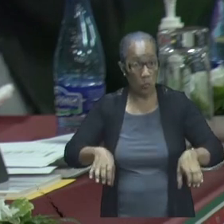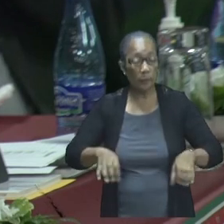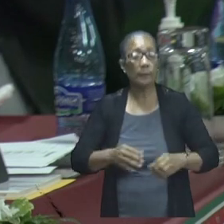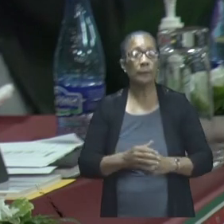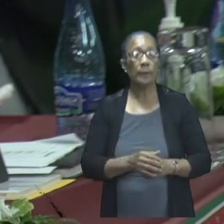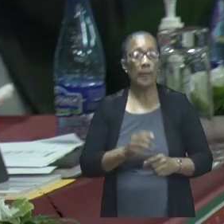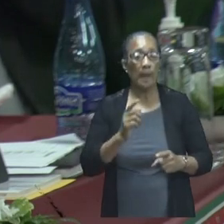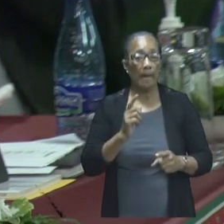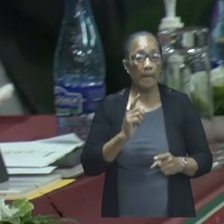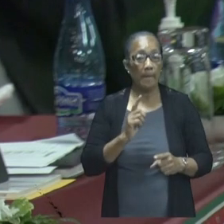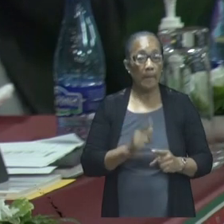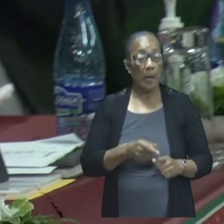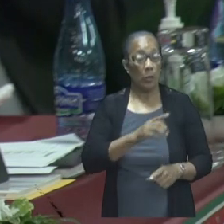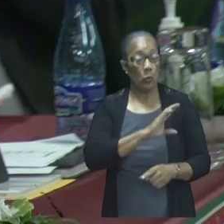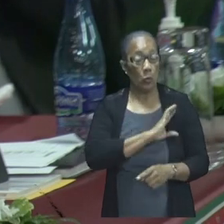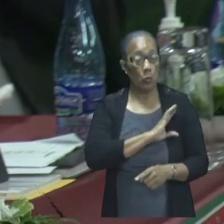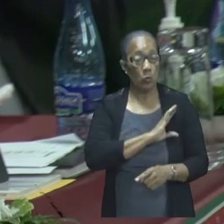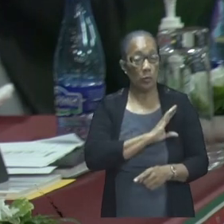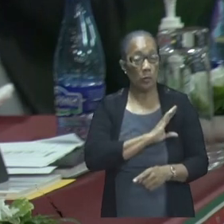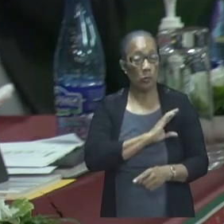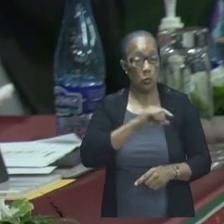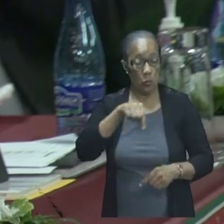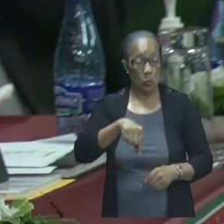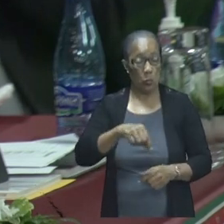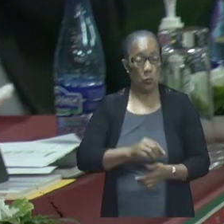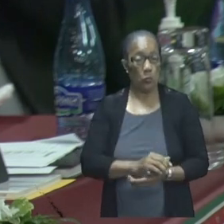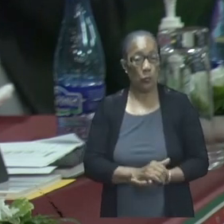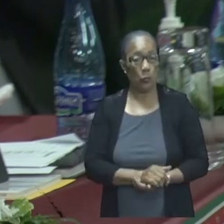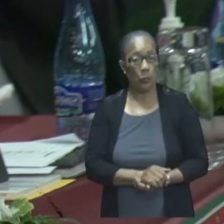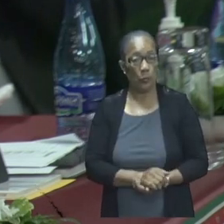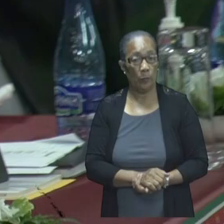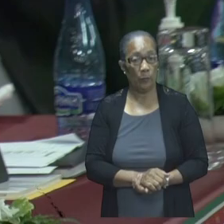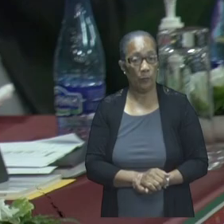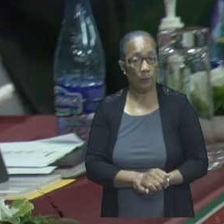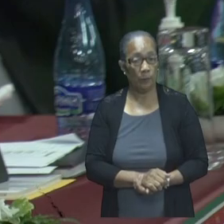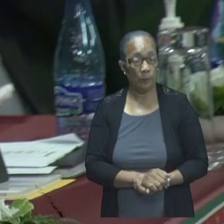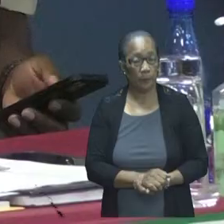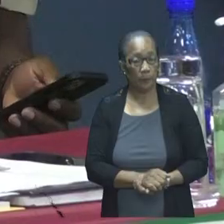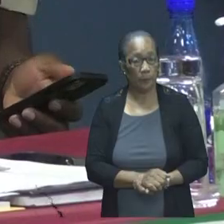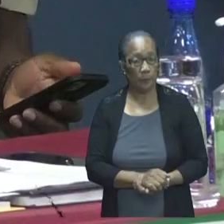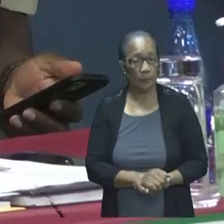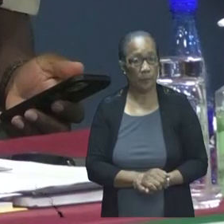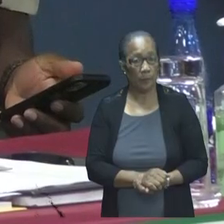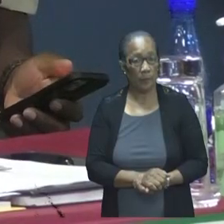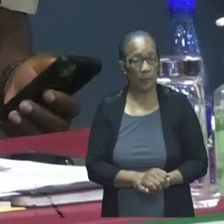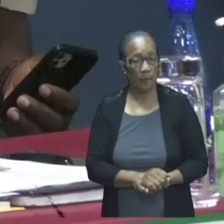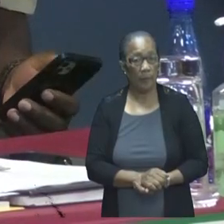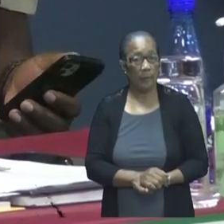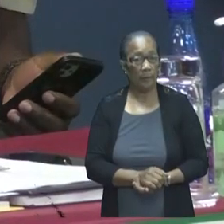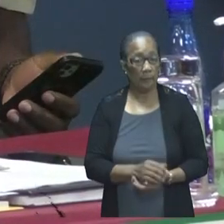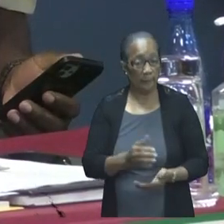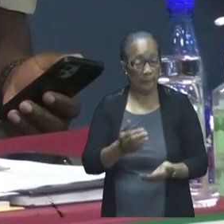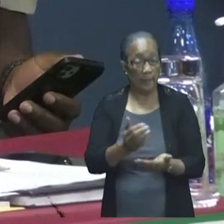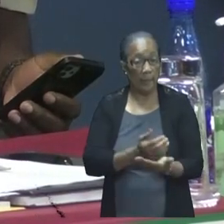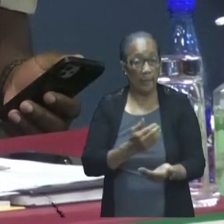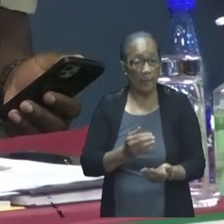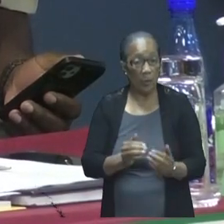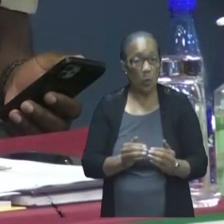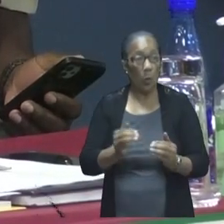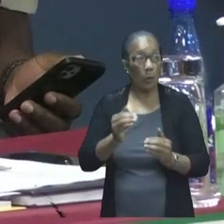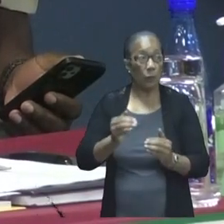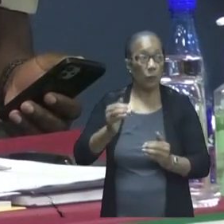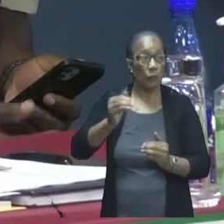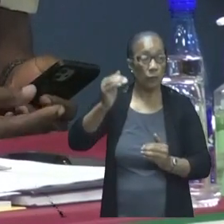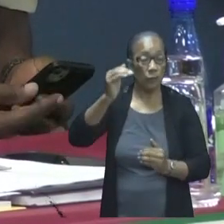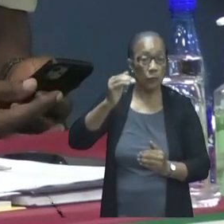natuurlijk zijn we ook bezig om de inning verder op te voeren en de efficiëntie